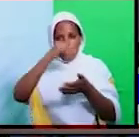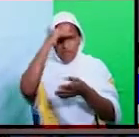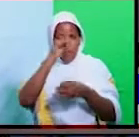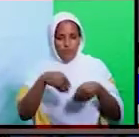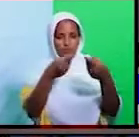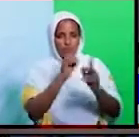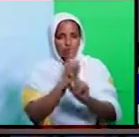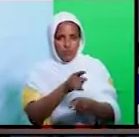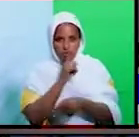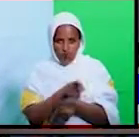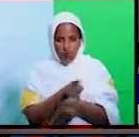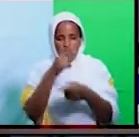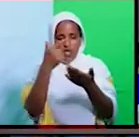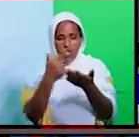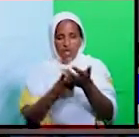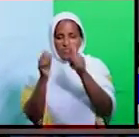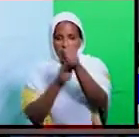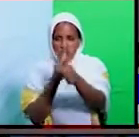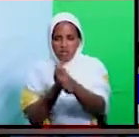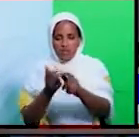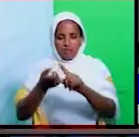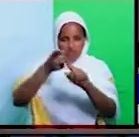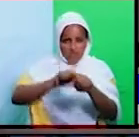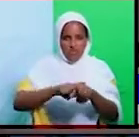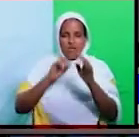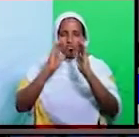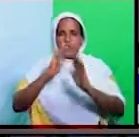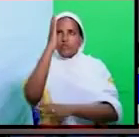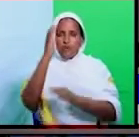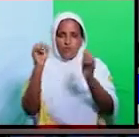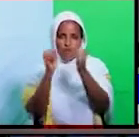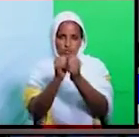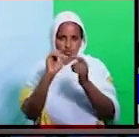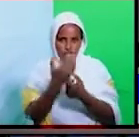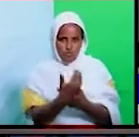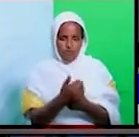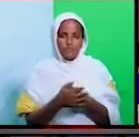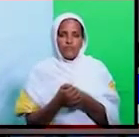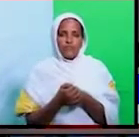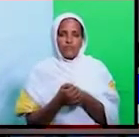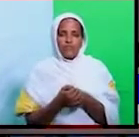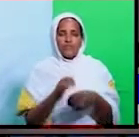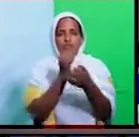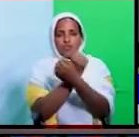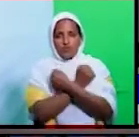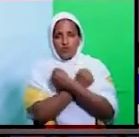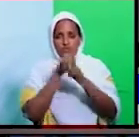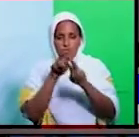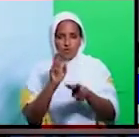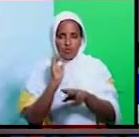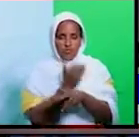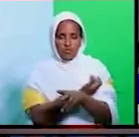ኖት አንደርስታንድ በት ዘ ፓሴጅስ ዛት ቦዘር ሚ አር ዞስ አይ ዱ አንደርስታንድ ብሏል። ጥቅሱ ጥሩ